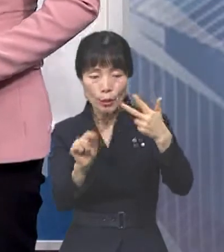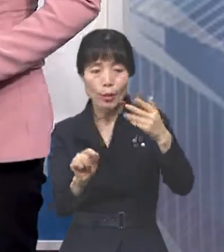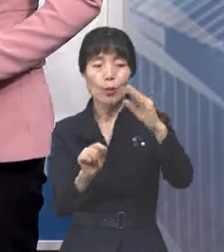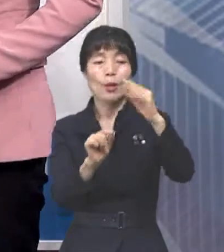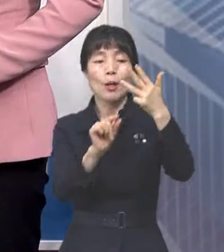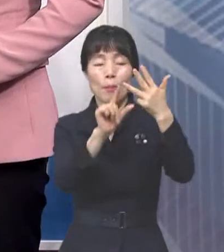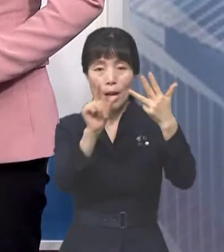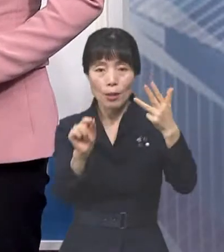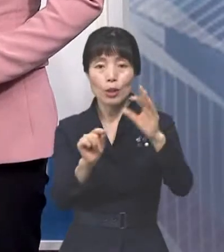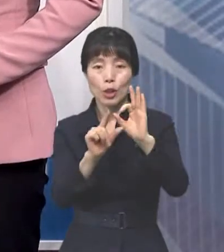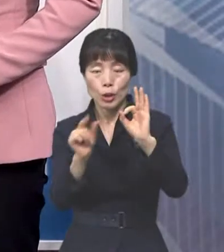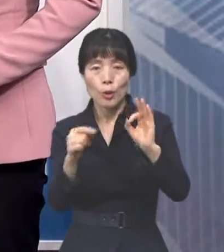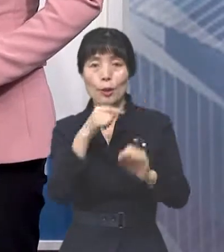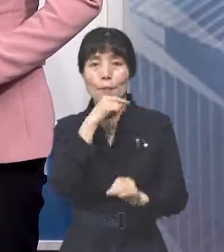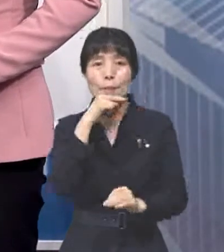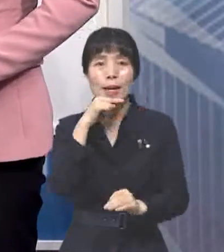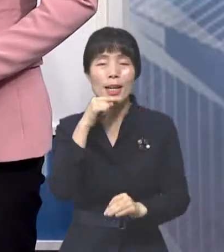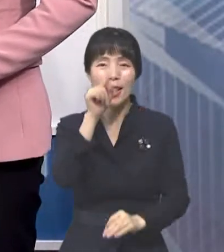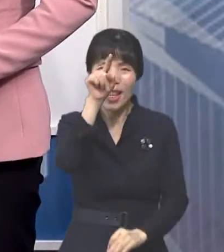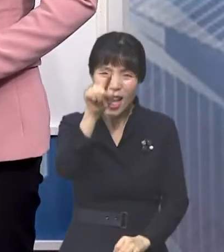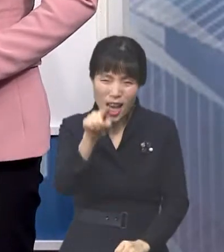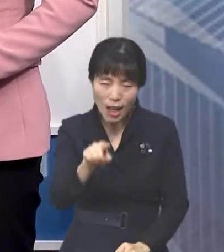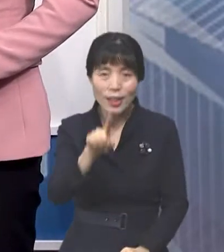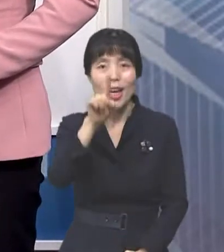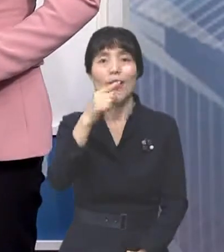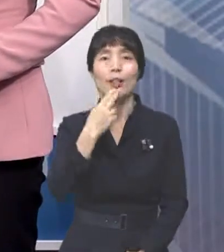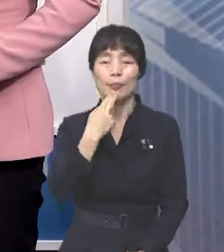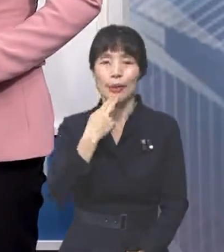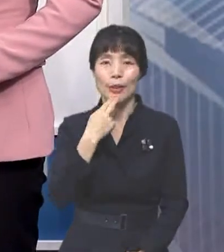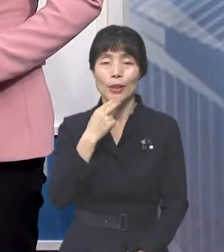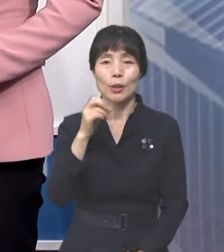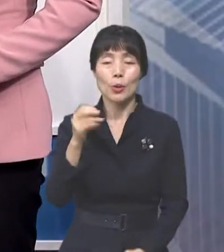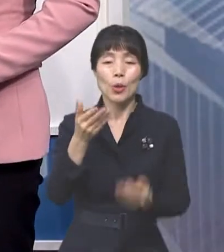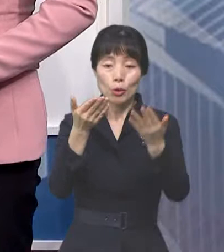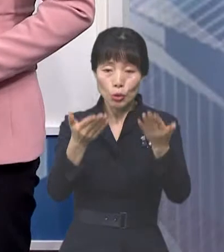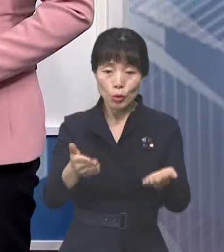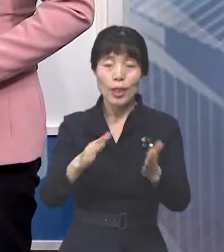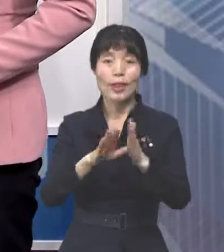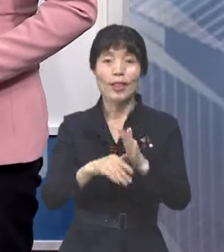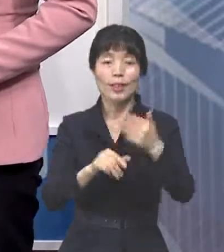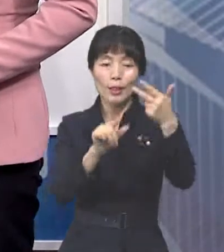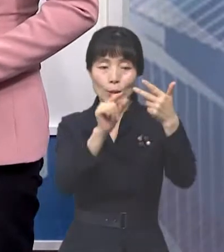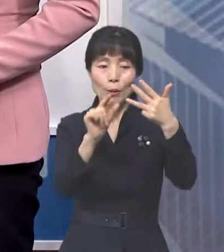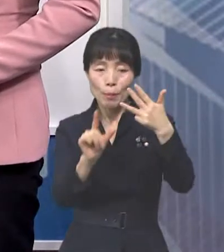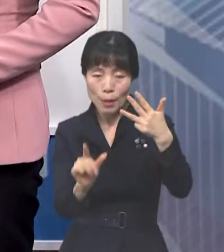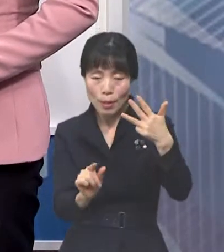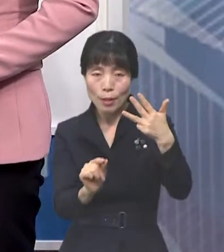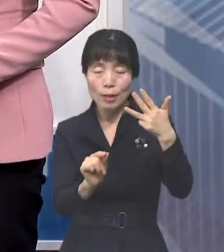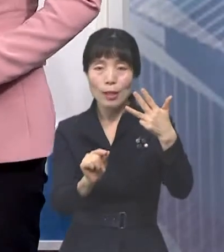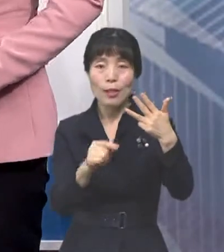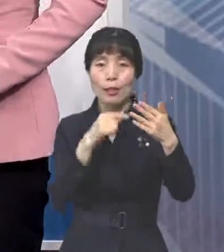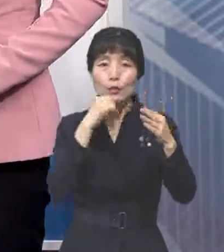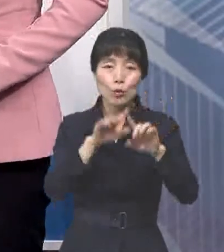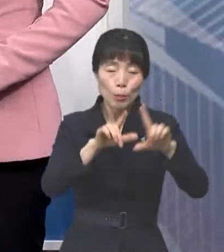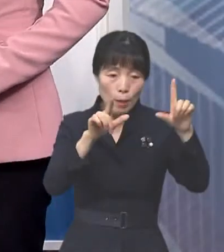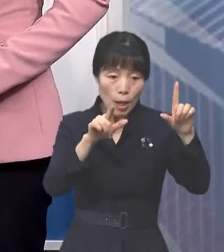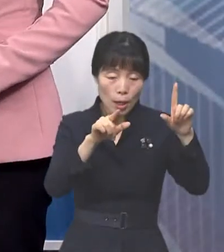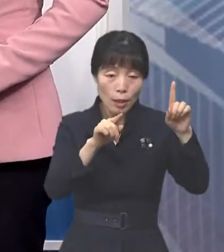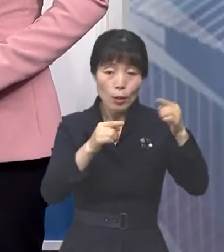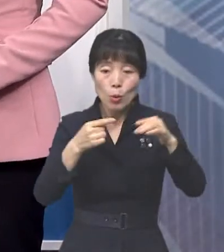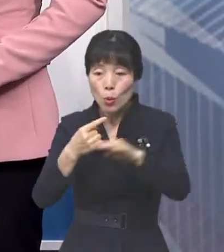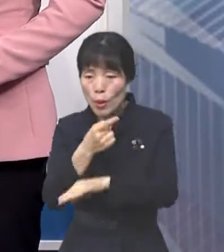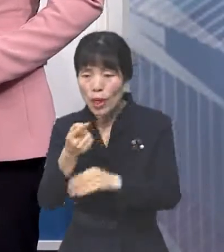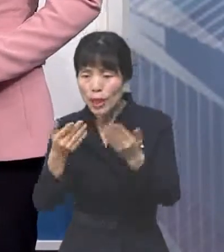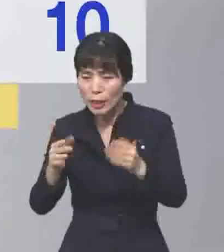평일에 빨간 날을 하루도 볼 수가 없습니다. 특히 본격적인 휴가철이 시작되는 7, 8월에 주말 외에 쉬는 날이 없다는 건